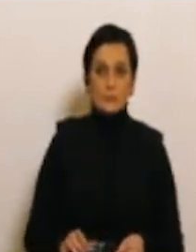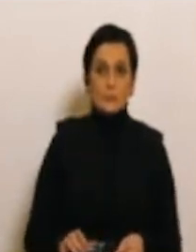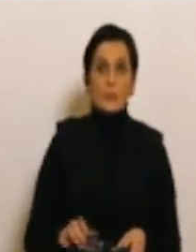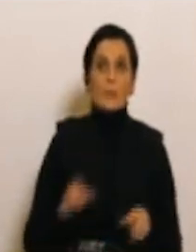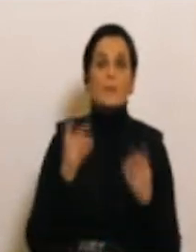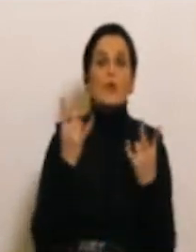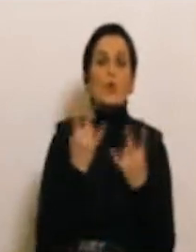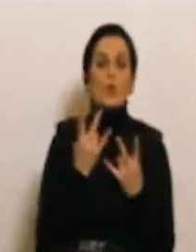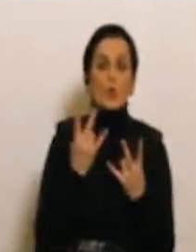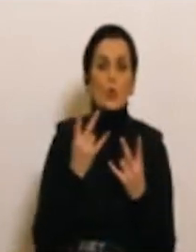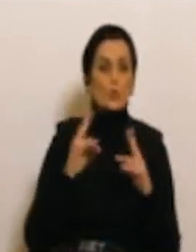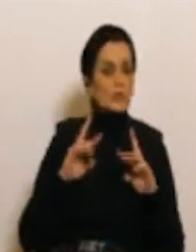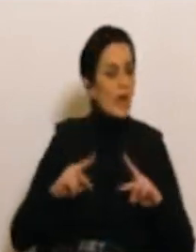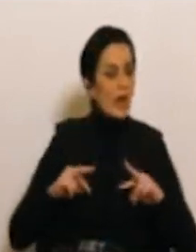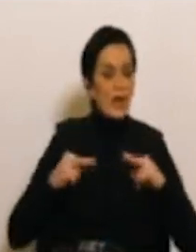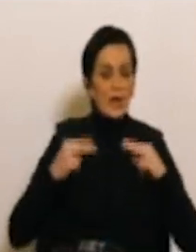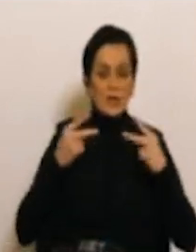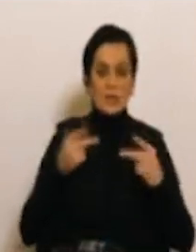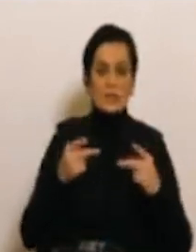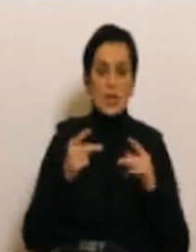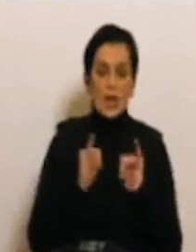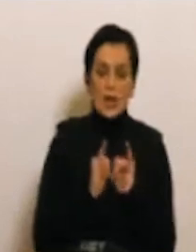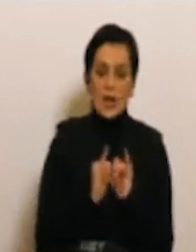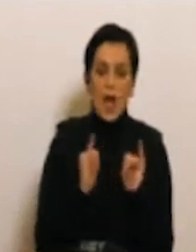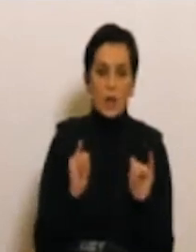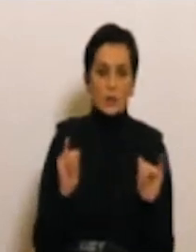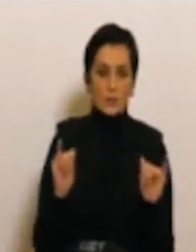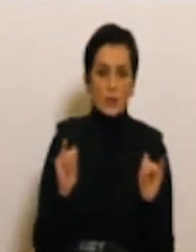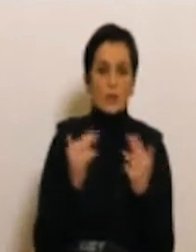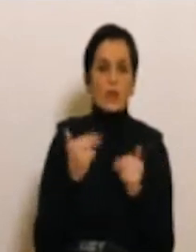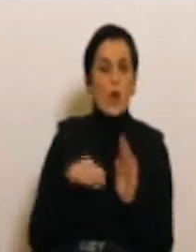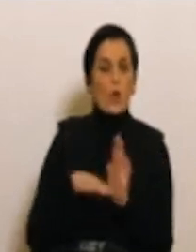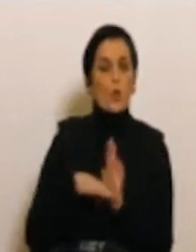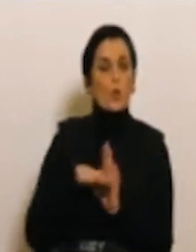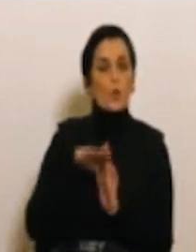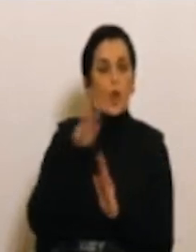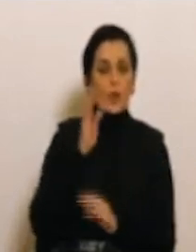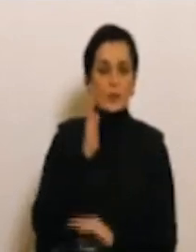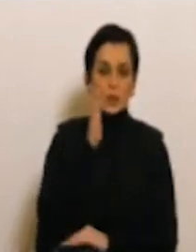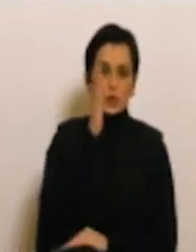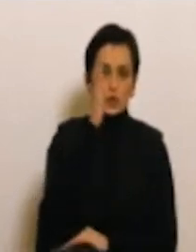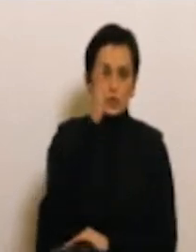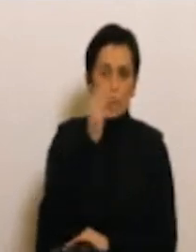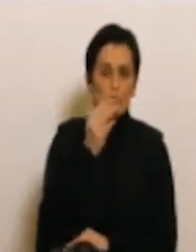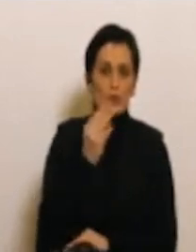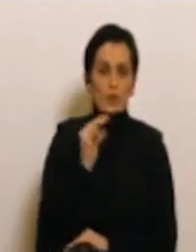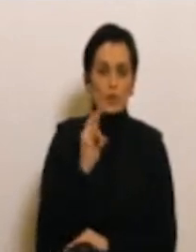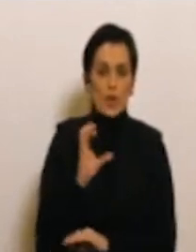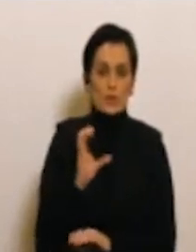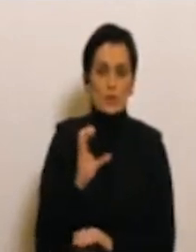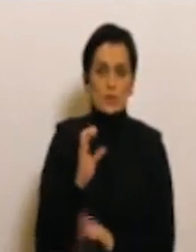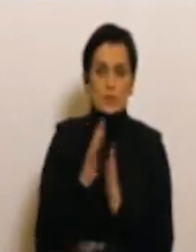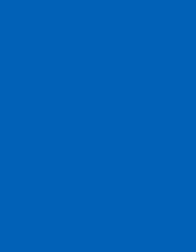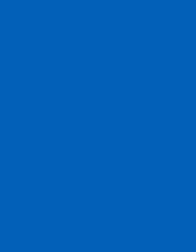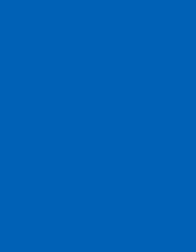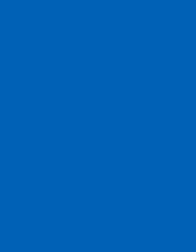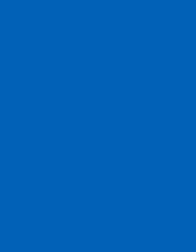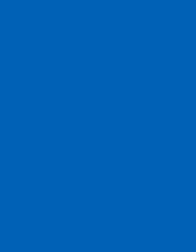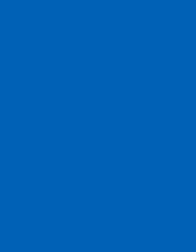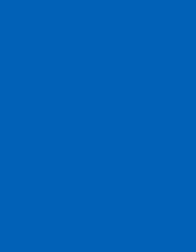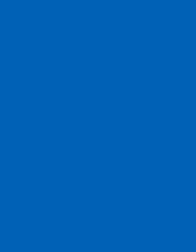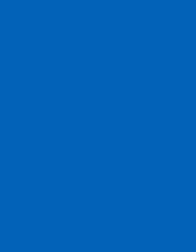არამედ უნდა იქცეს განვითარების და უკეთესი მომავლის შანსად. დიდი მადლობა.